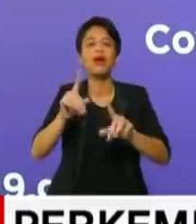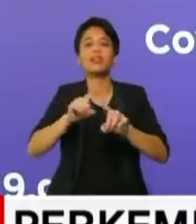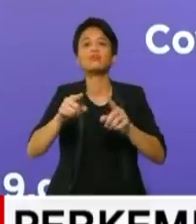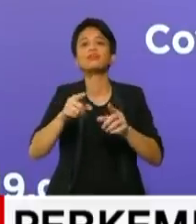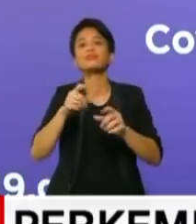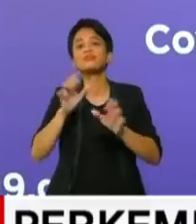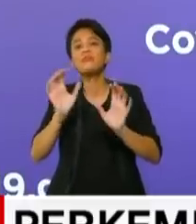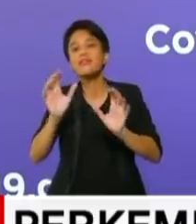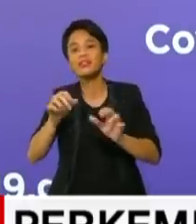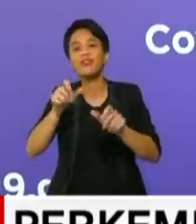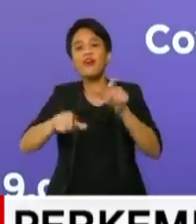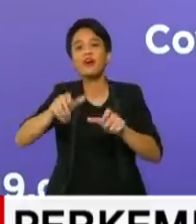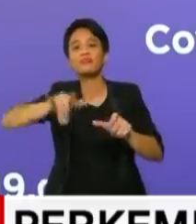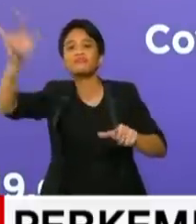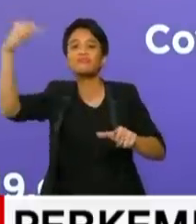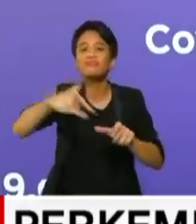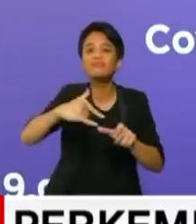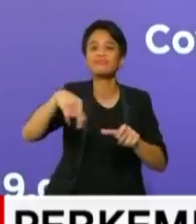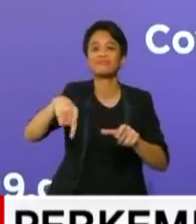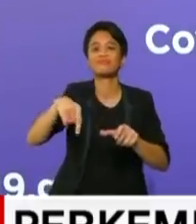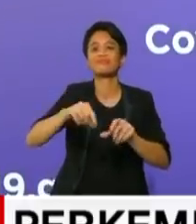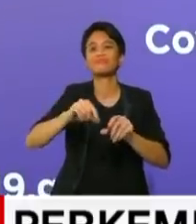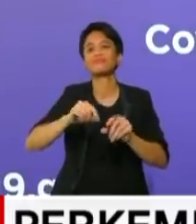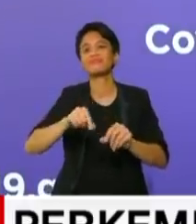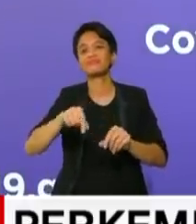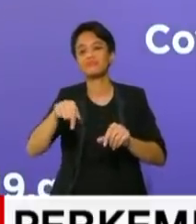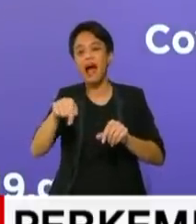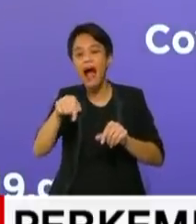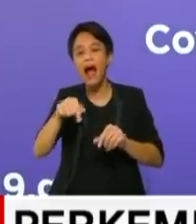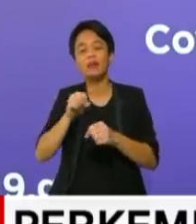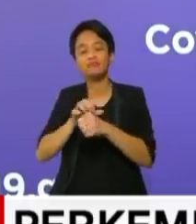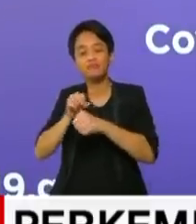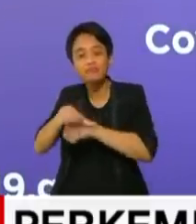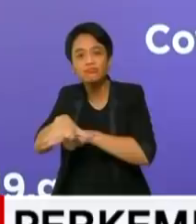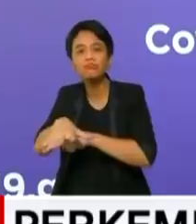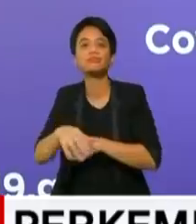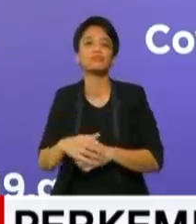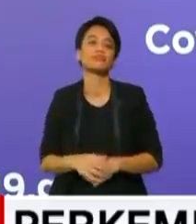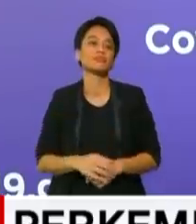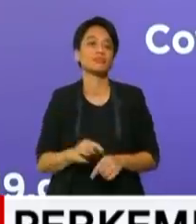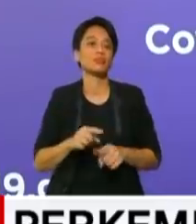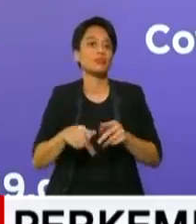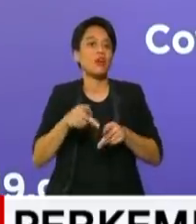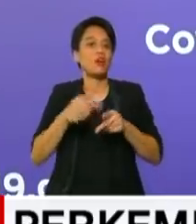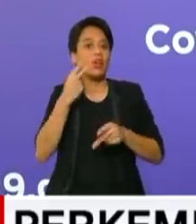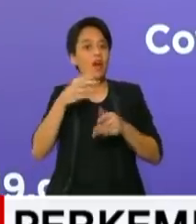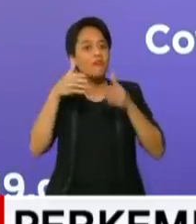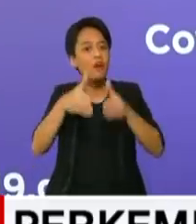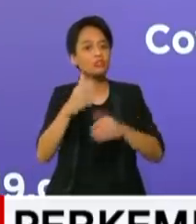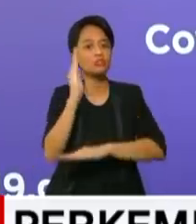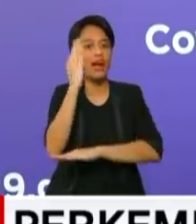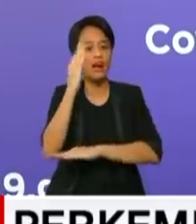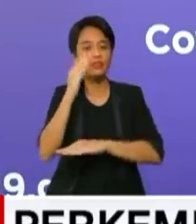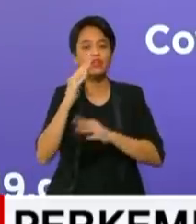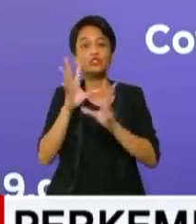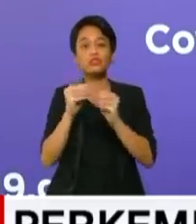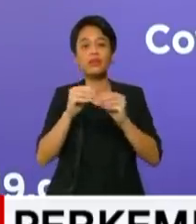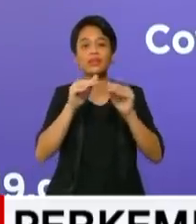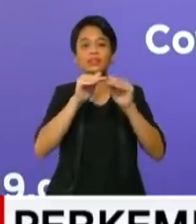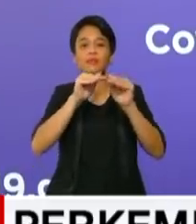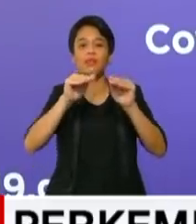gambaran yang ada di pekerja migran. Kalau kita lihat khusus DKI saja, angka ini cukup stabil dari hari ke